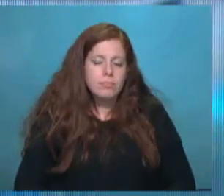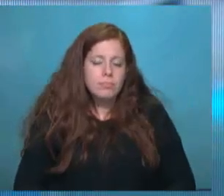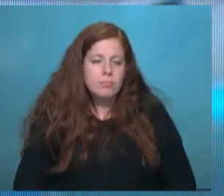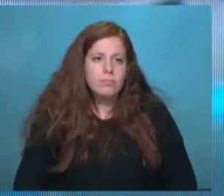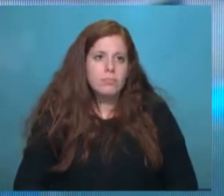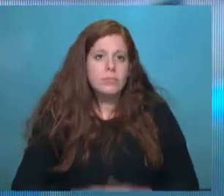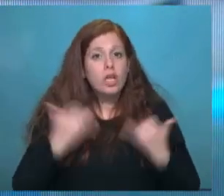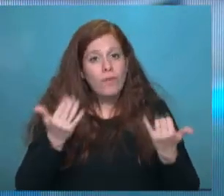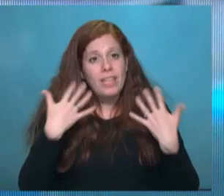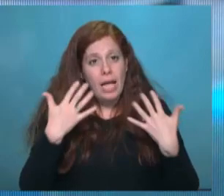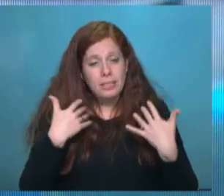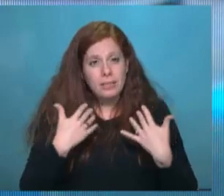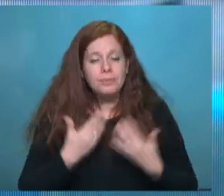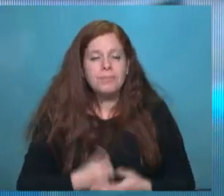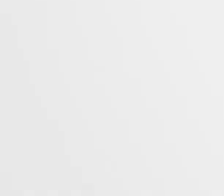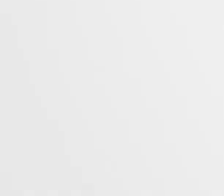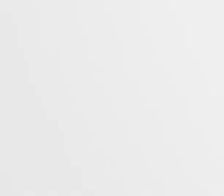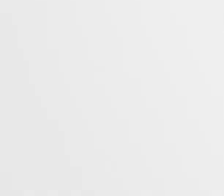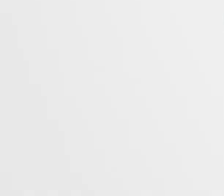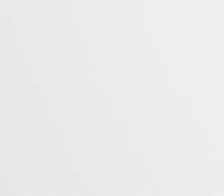עכשיו התחזית עם שרון וקסלר.